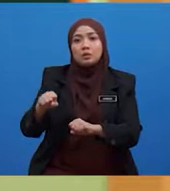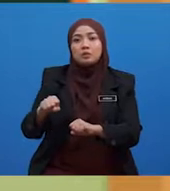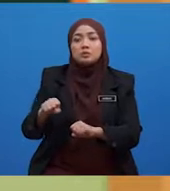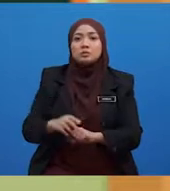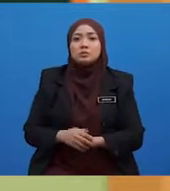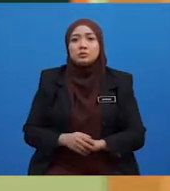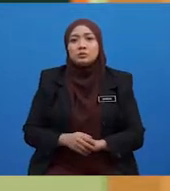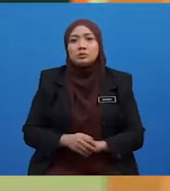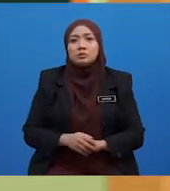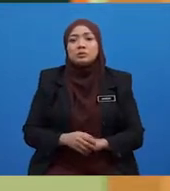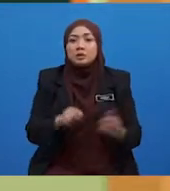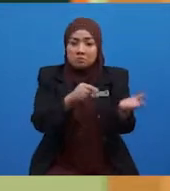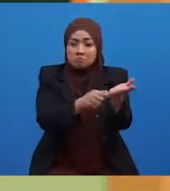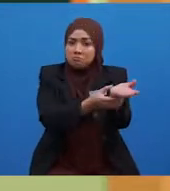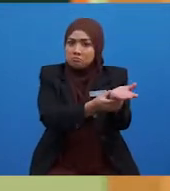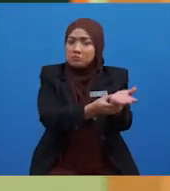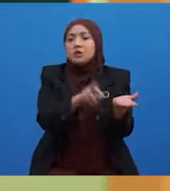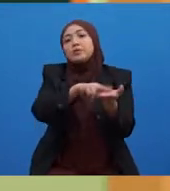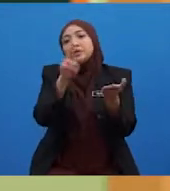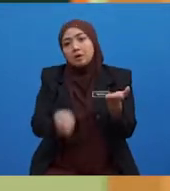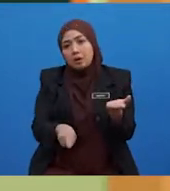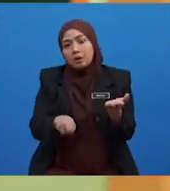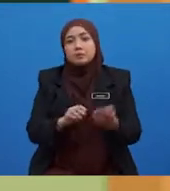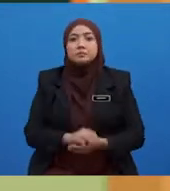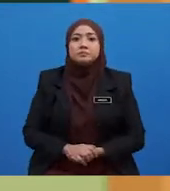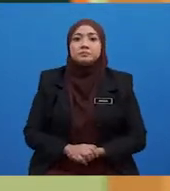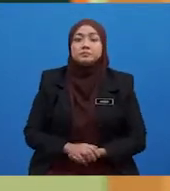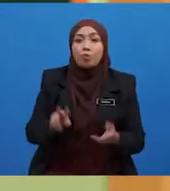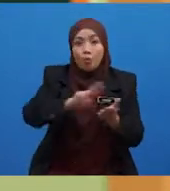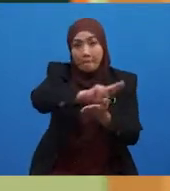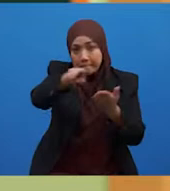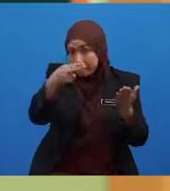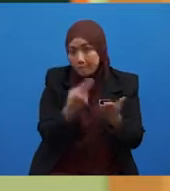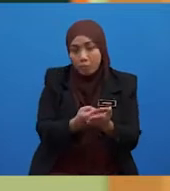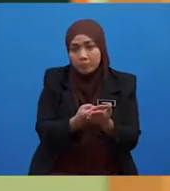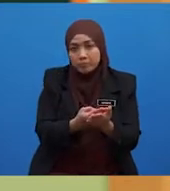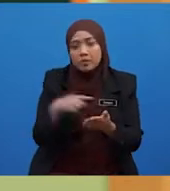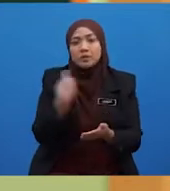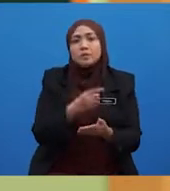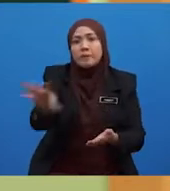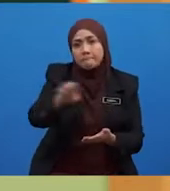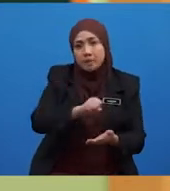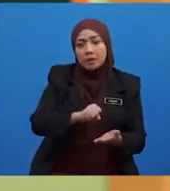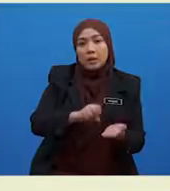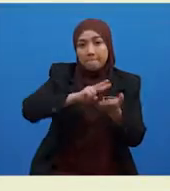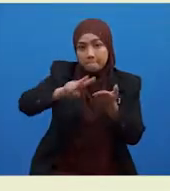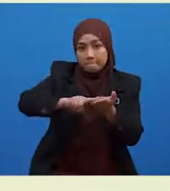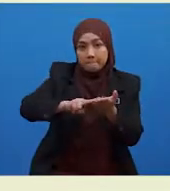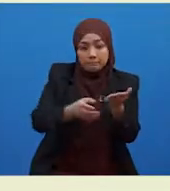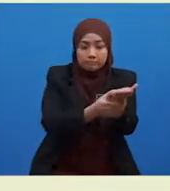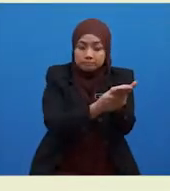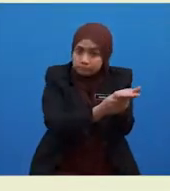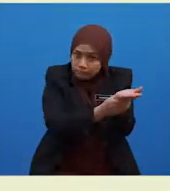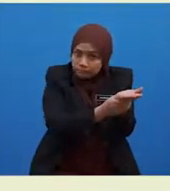tinggi mempunyai kadar nadi yang rendah. Secara umumnya, kita boleh mengambil bacaan denyutan